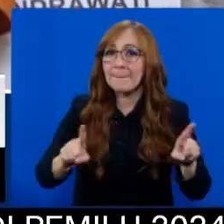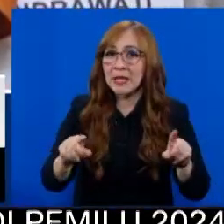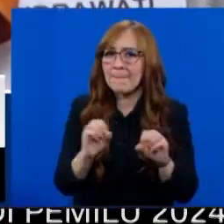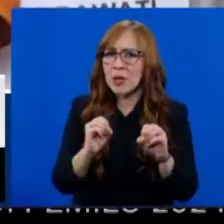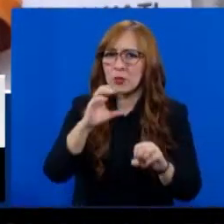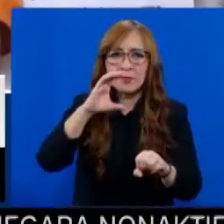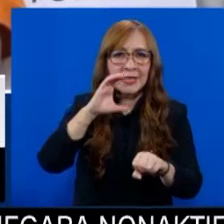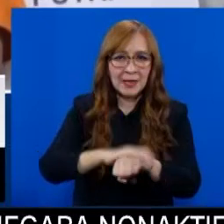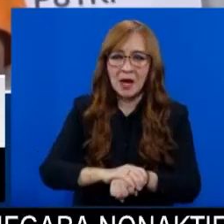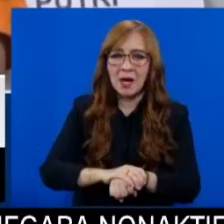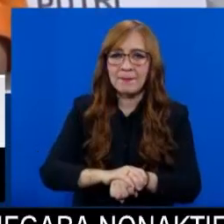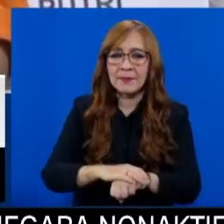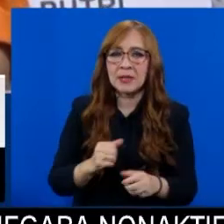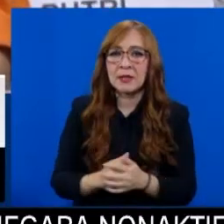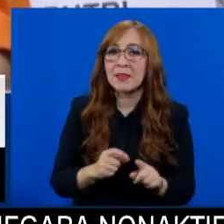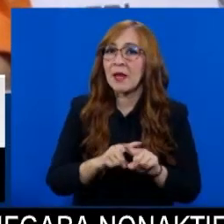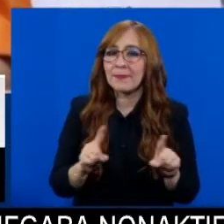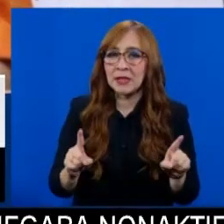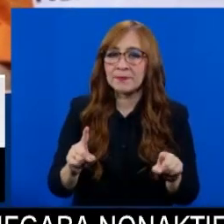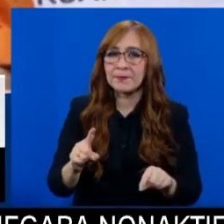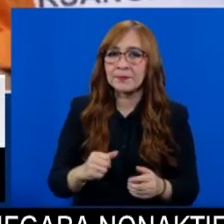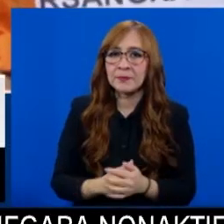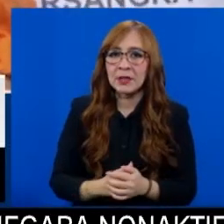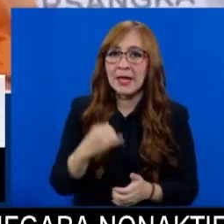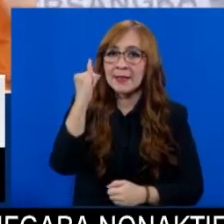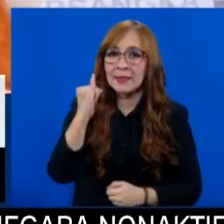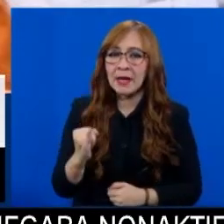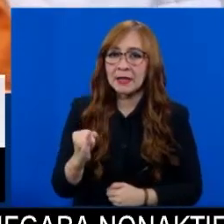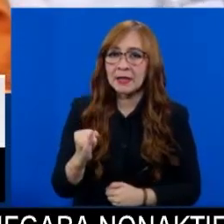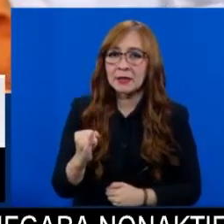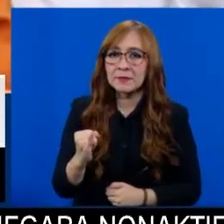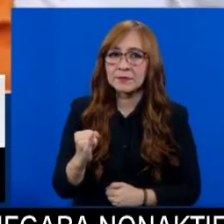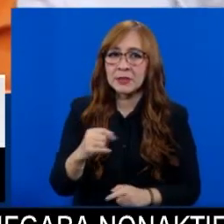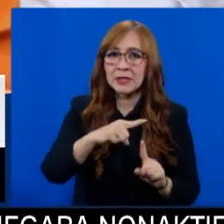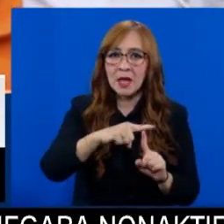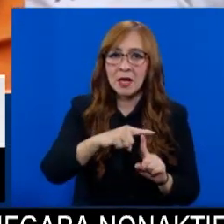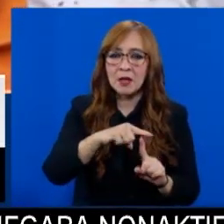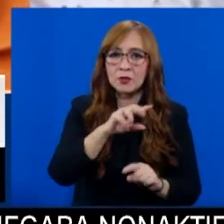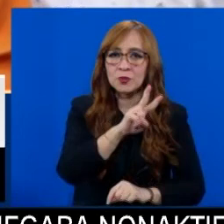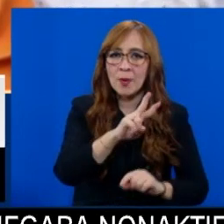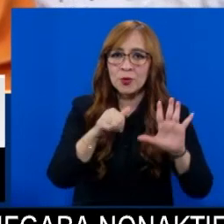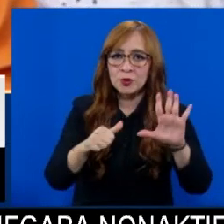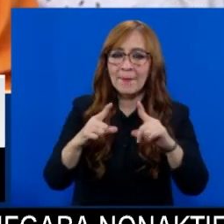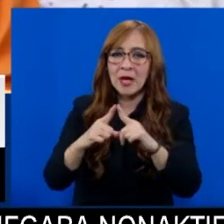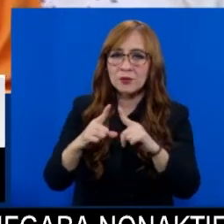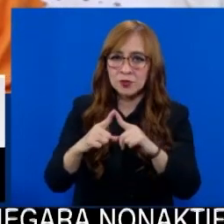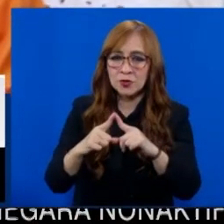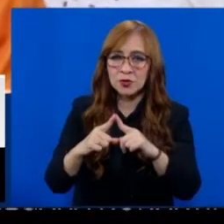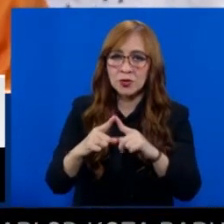perjalanan penanganan kasus ini, kita lihat yang terakhir misalnya Taufik pada tanggal 26 Agustus